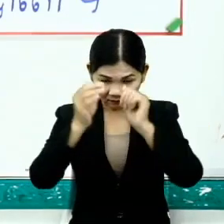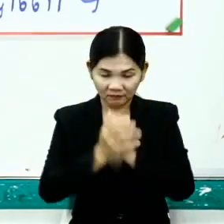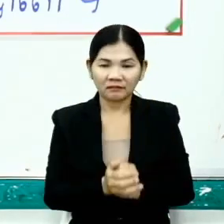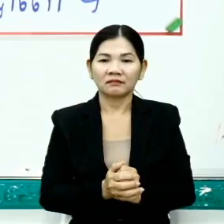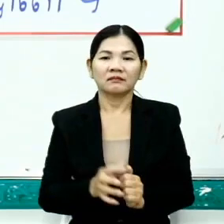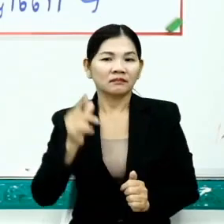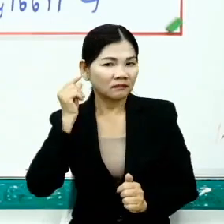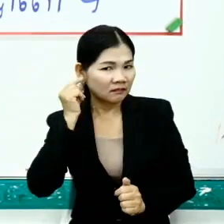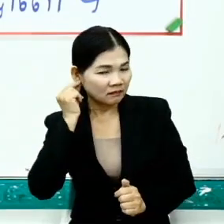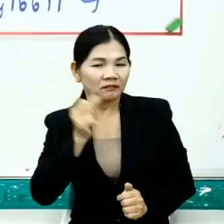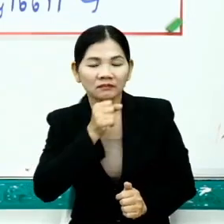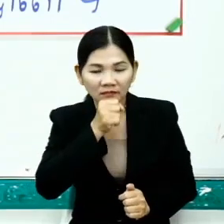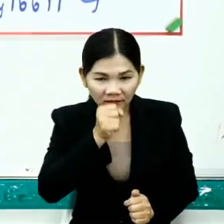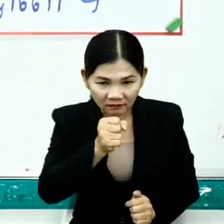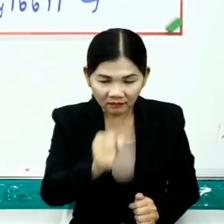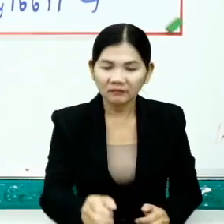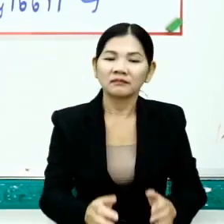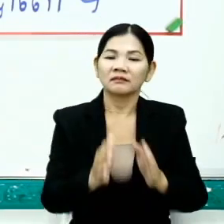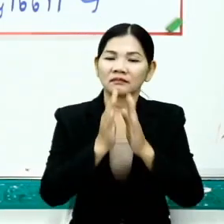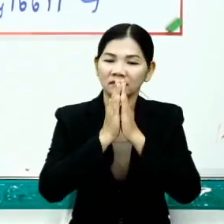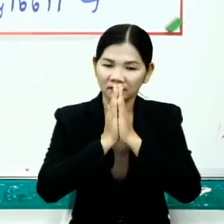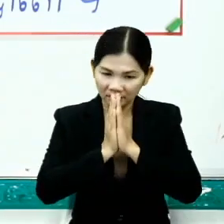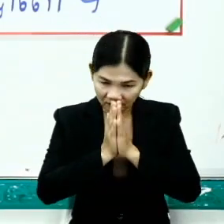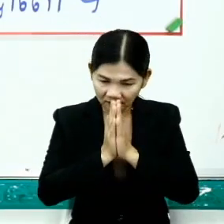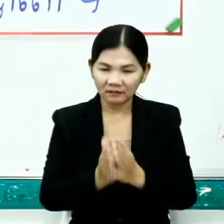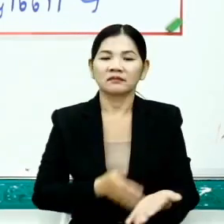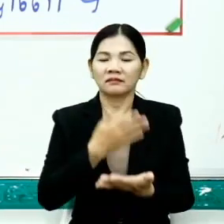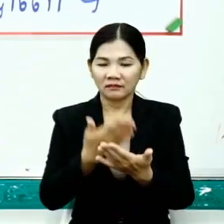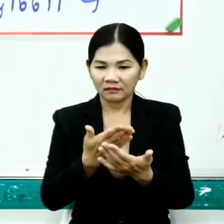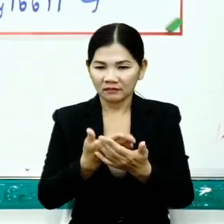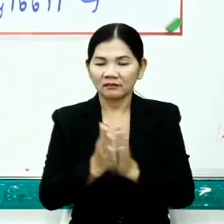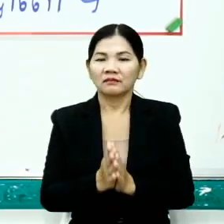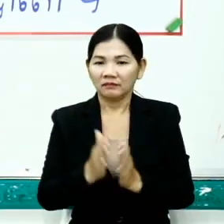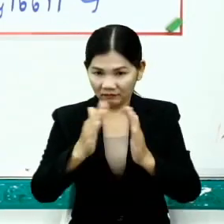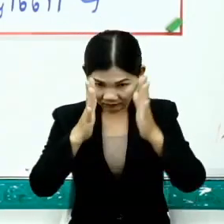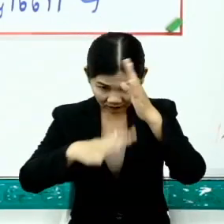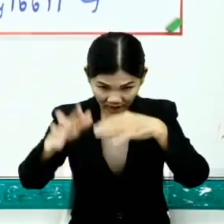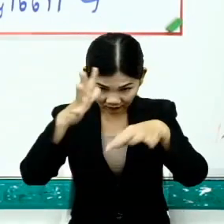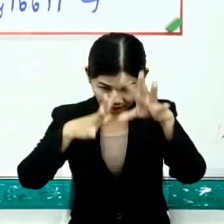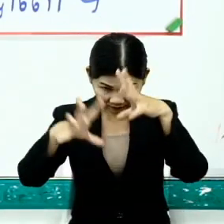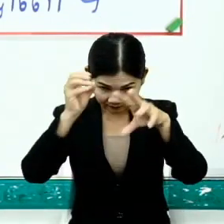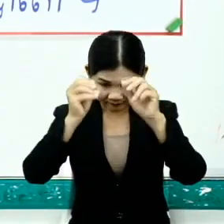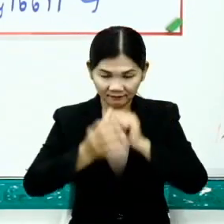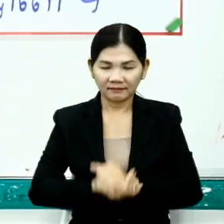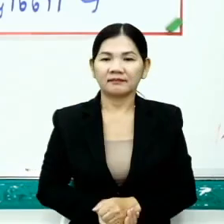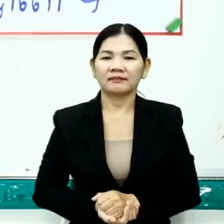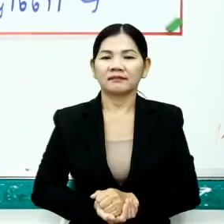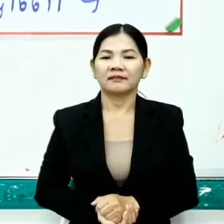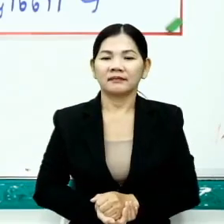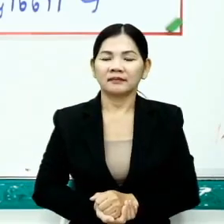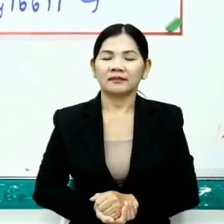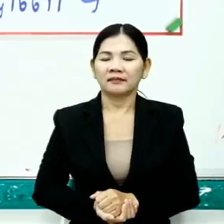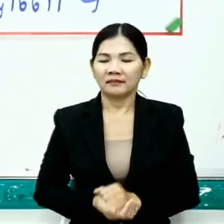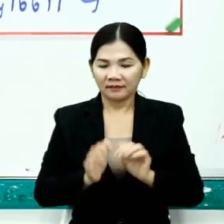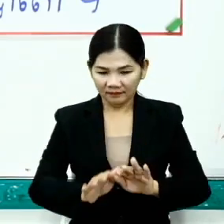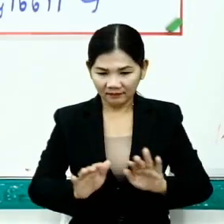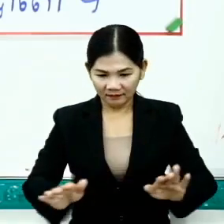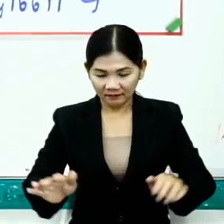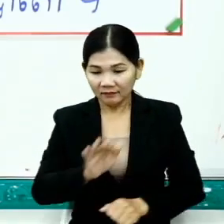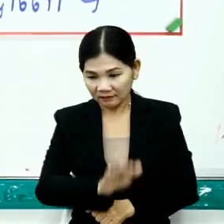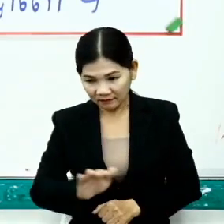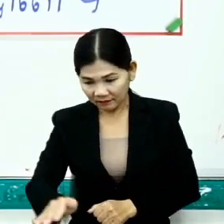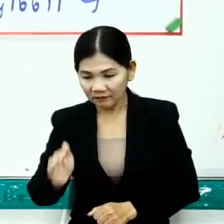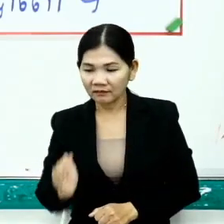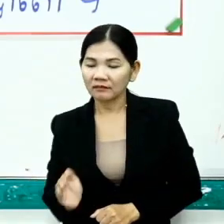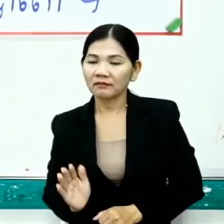ឡាលោកយាយឆ្មាសុំស្គាល់ឈ្មោះសាឡាកងកែបស្ទុះ